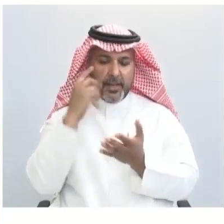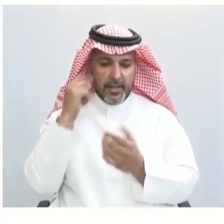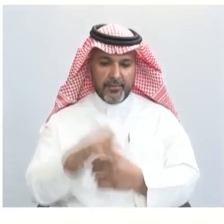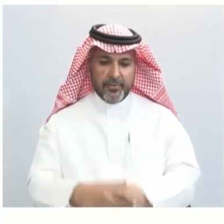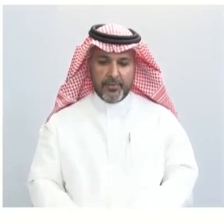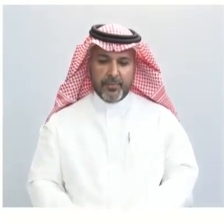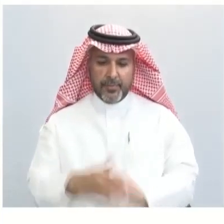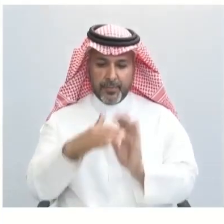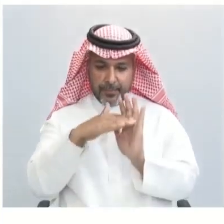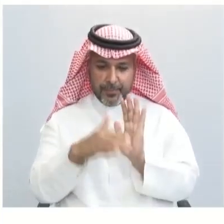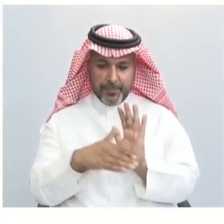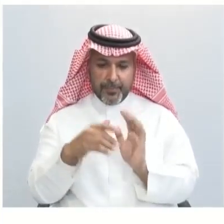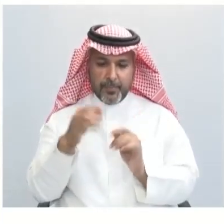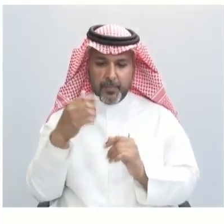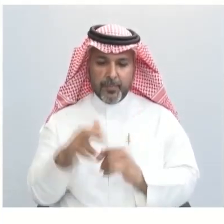free،